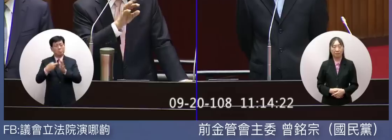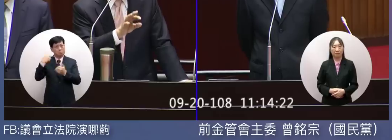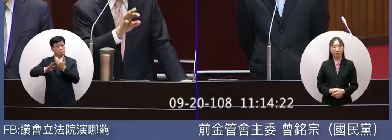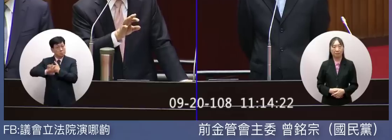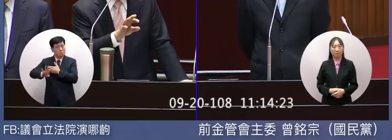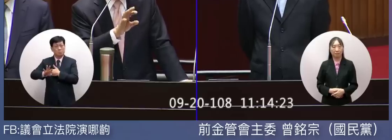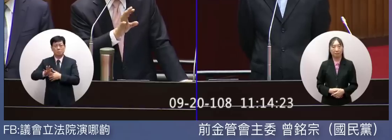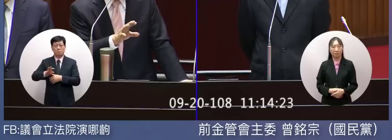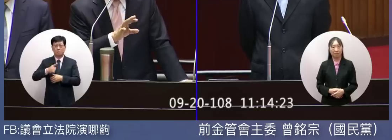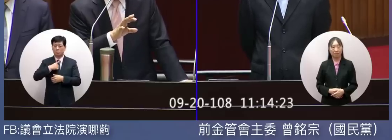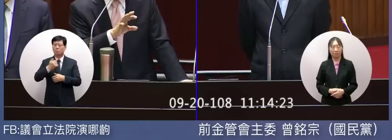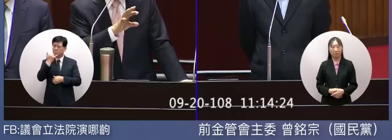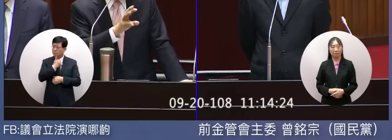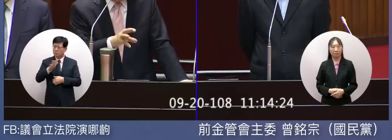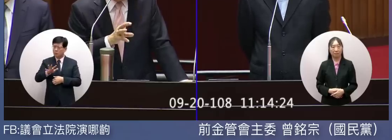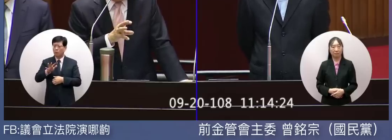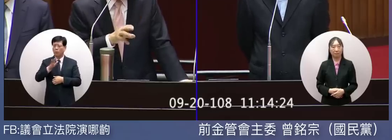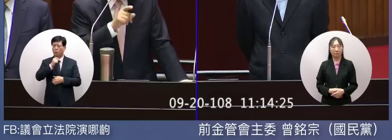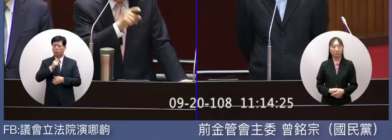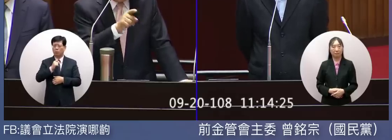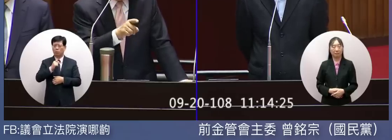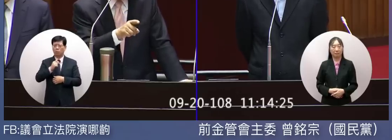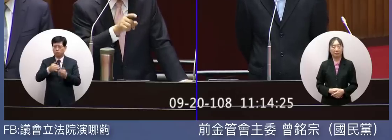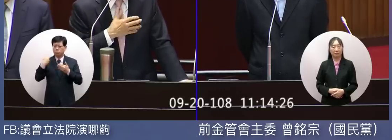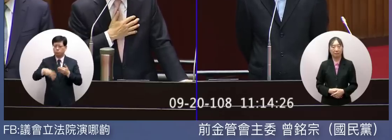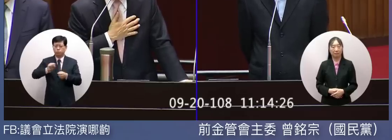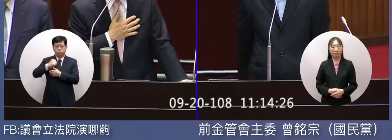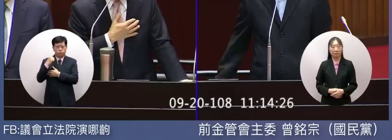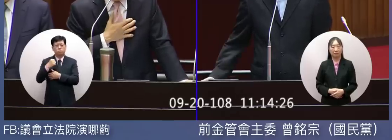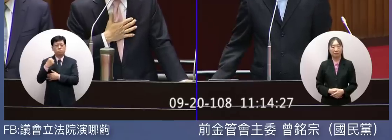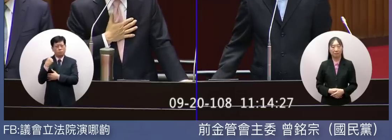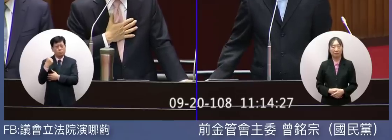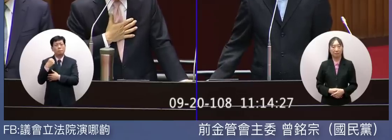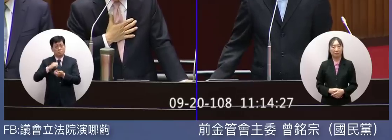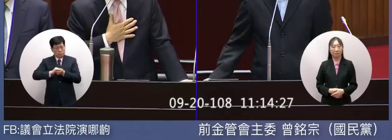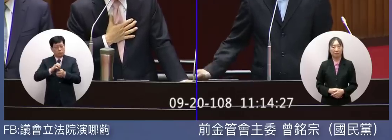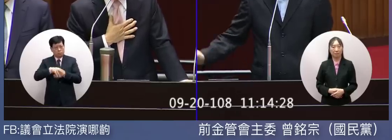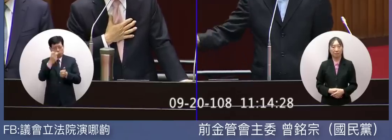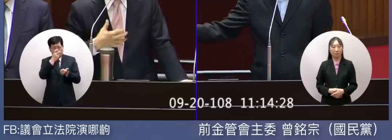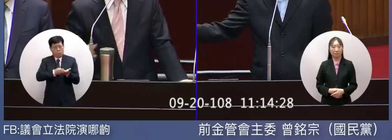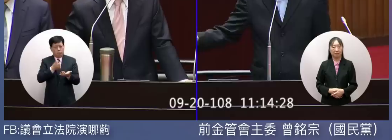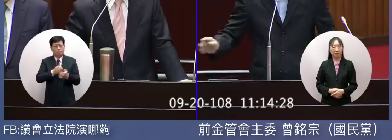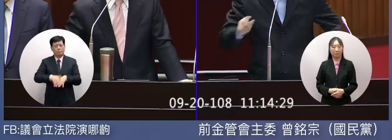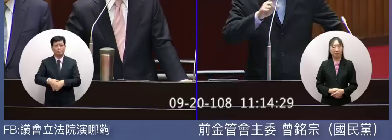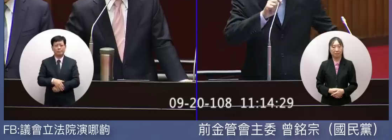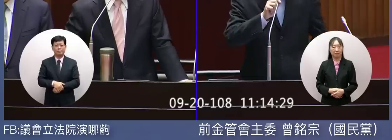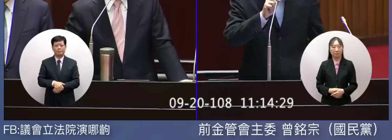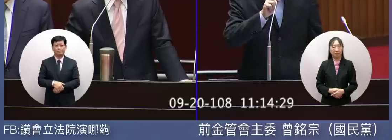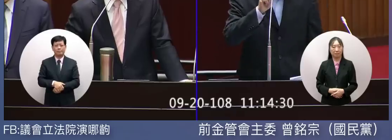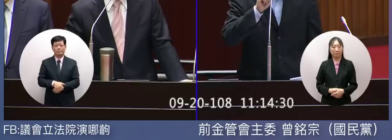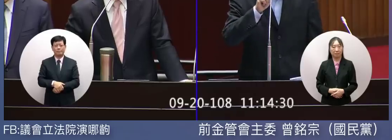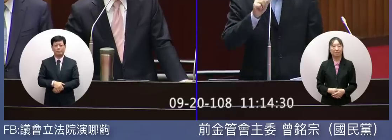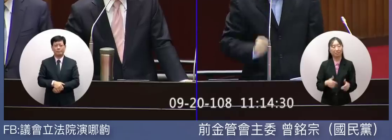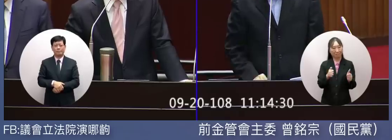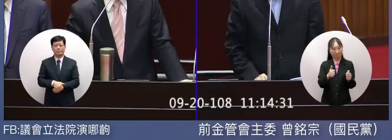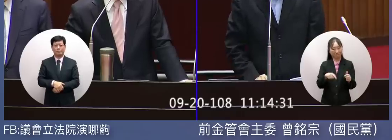些执行，或许还有需要再加强或怎么样，我一定会严格监督。